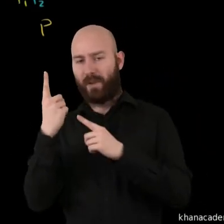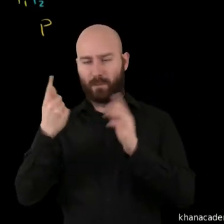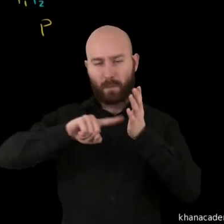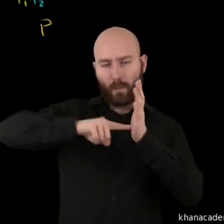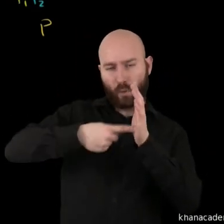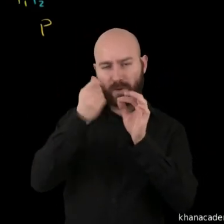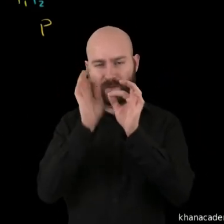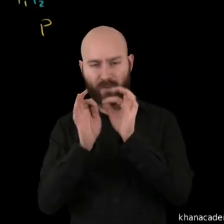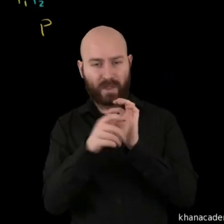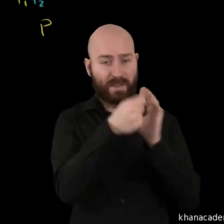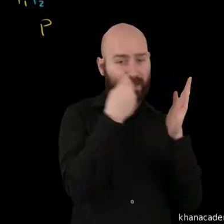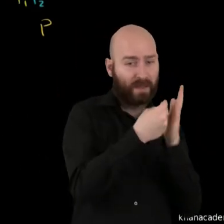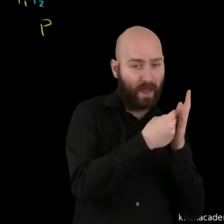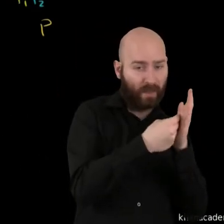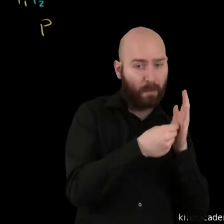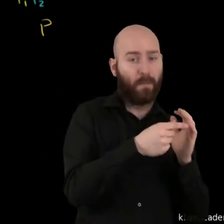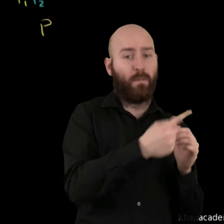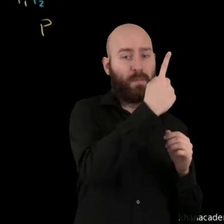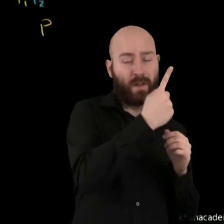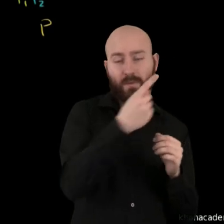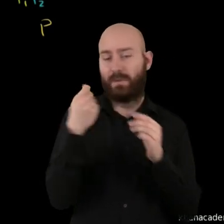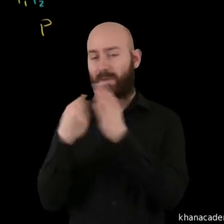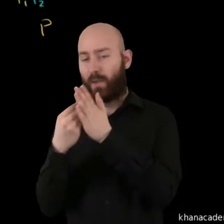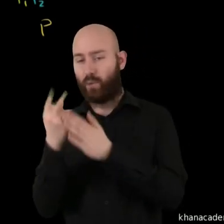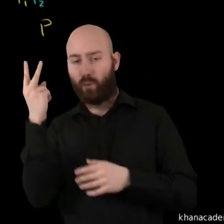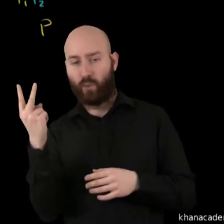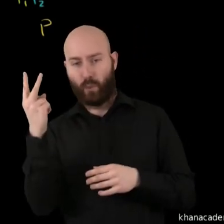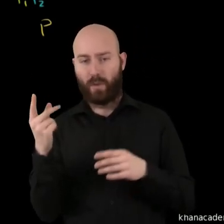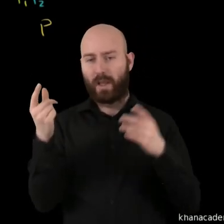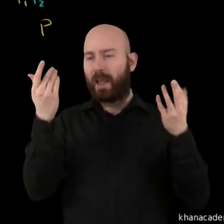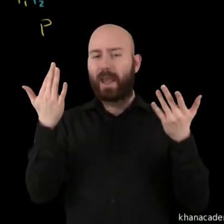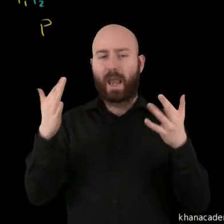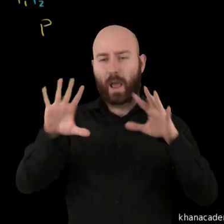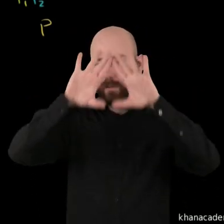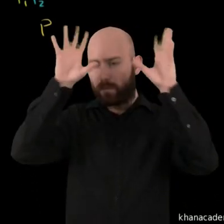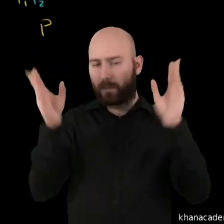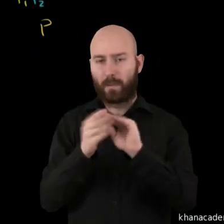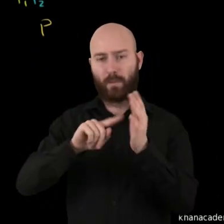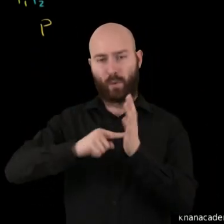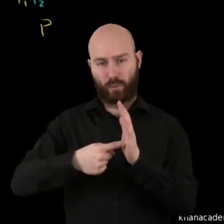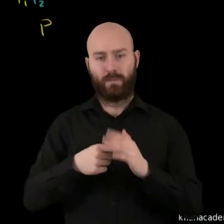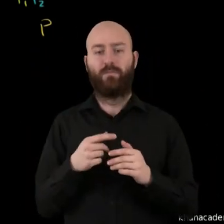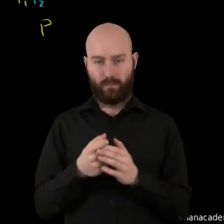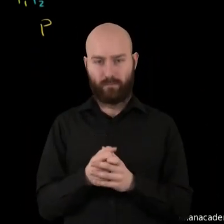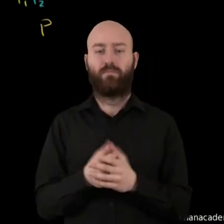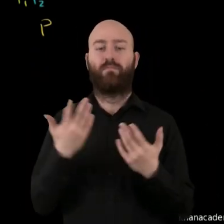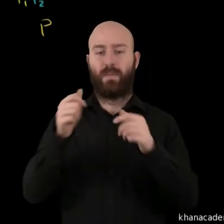Gdybyśmy więc pomnożyli, mnożąc ilość z roku drugiego przez ceny z roku pierwszego,